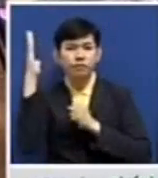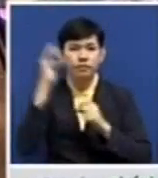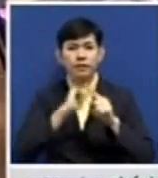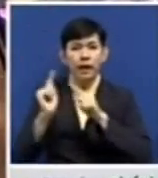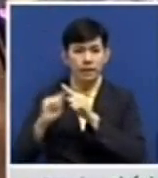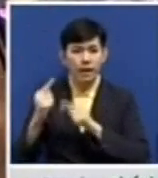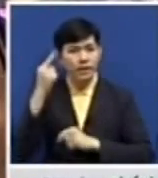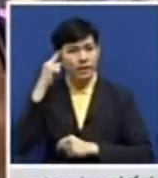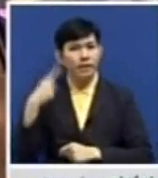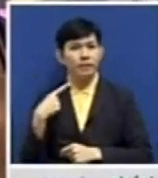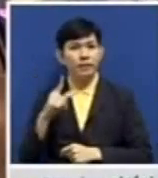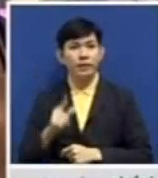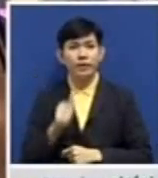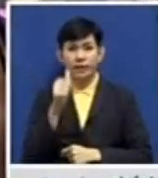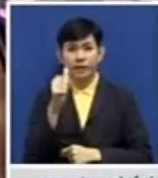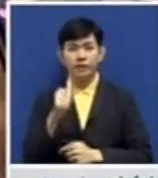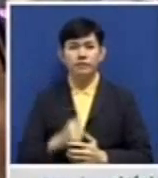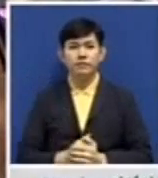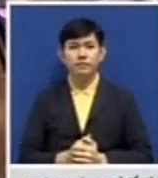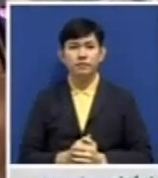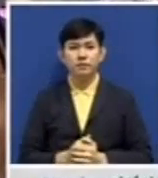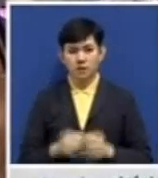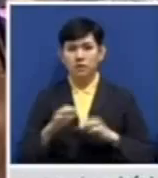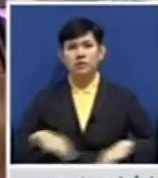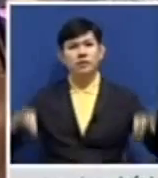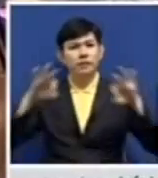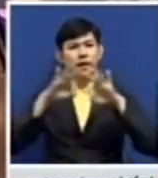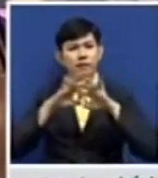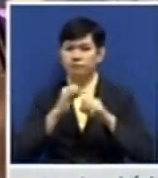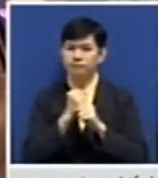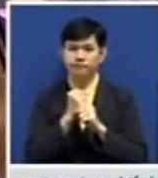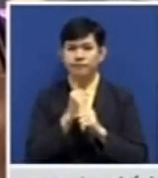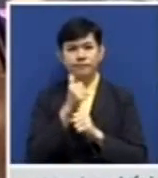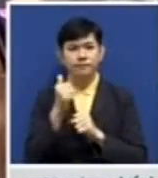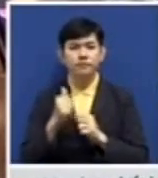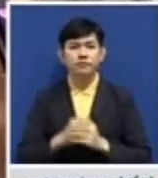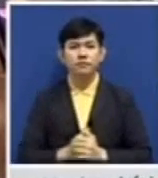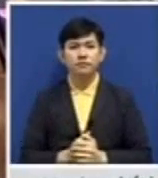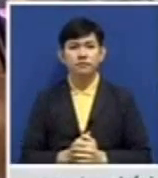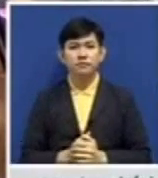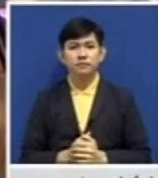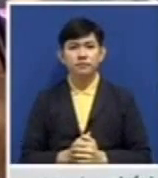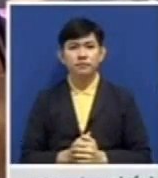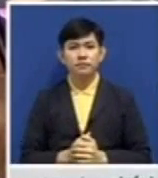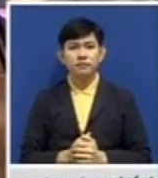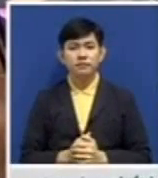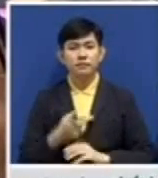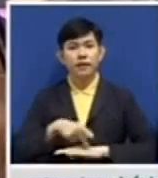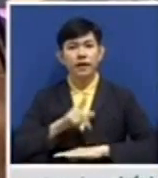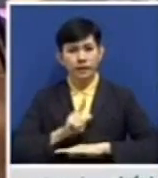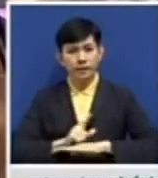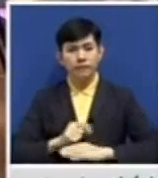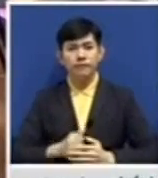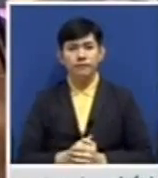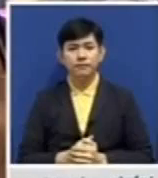เป็นประโยชน์อย่างยิ่งและมีความสำคัญอย่างยิ่งยวดนะครับท่านประธานครับภ